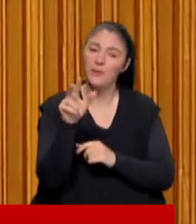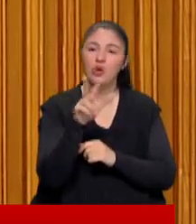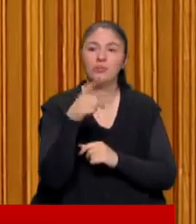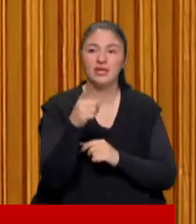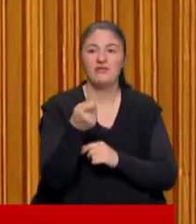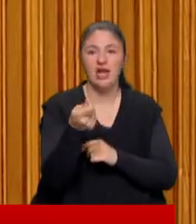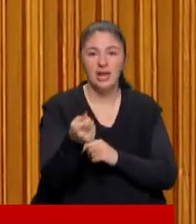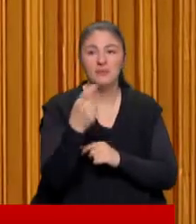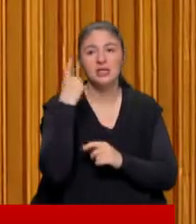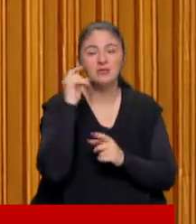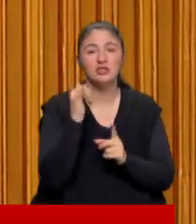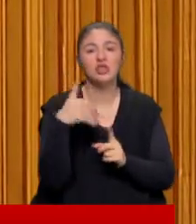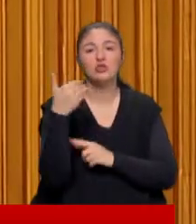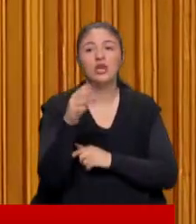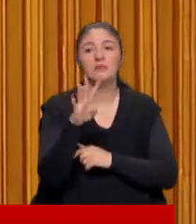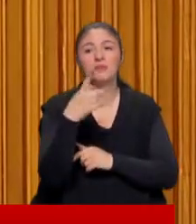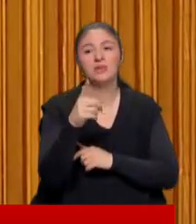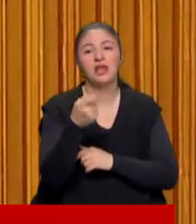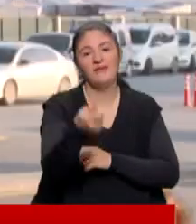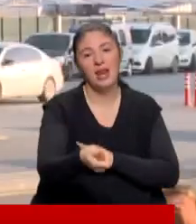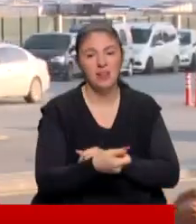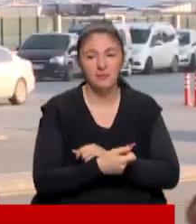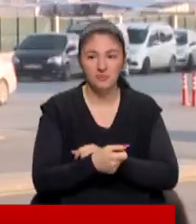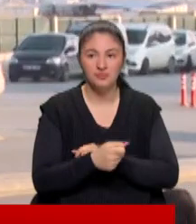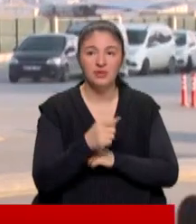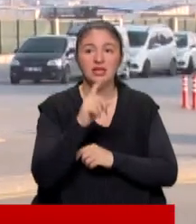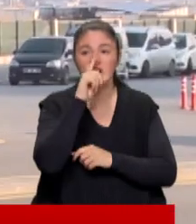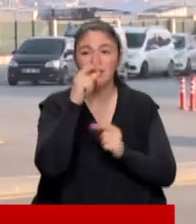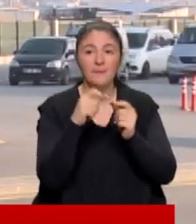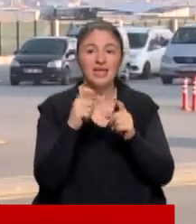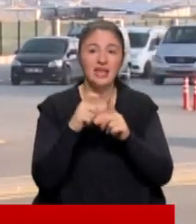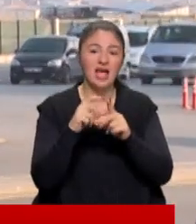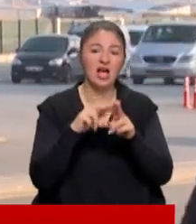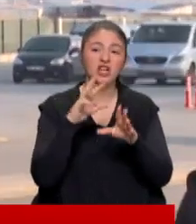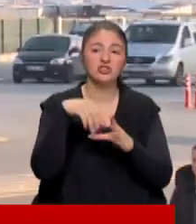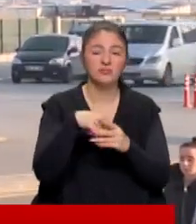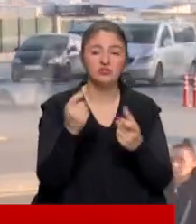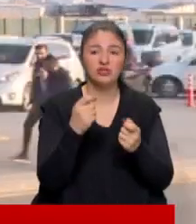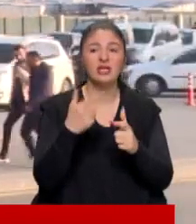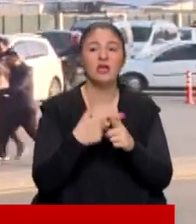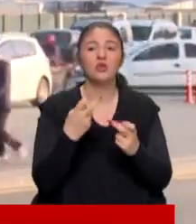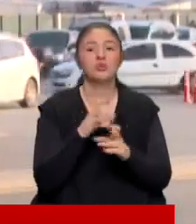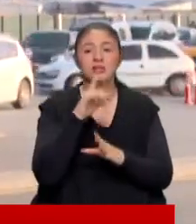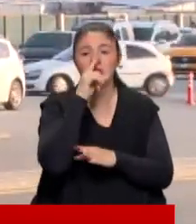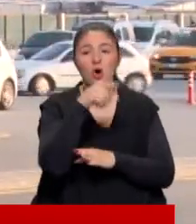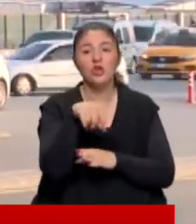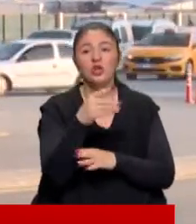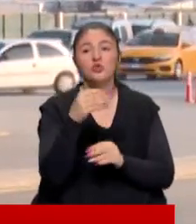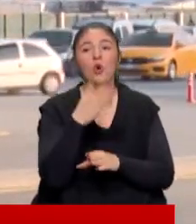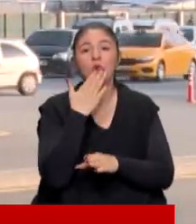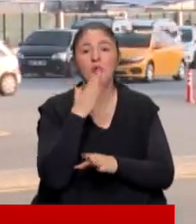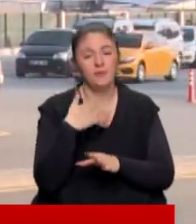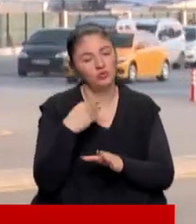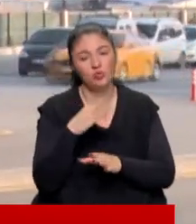lira verelim, yılbaşından sonra da 45 bin lira olsun. Sadece BDDK kapsamında çalışanlar kirada oturmuyor. Sadece onların çocukları okumuyor,